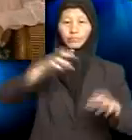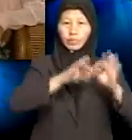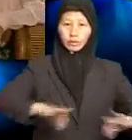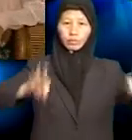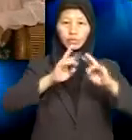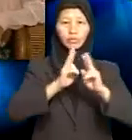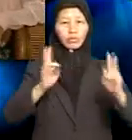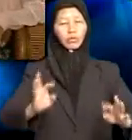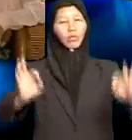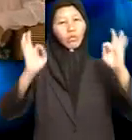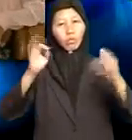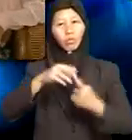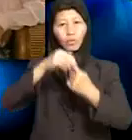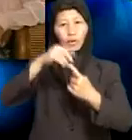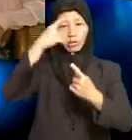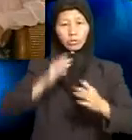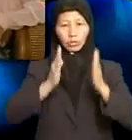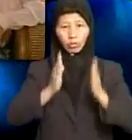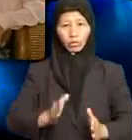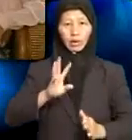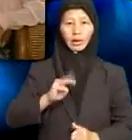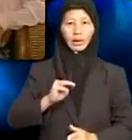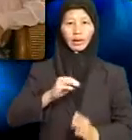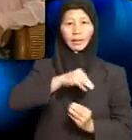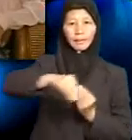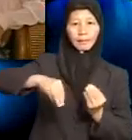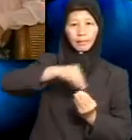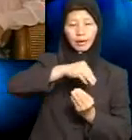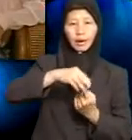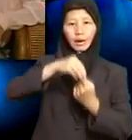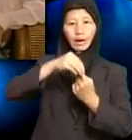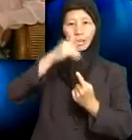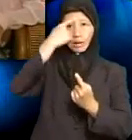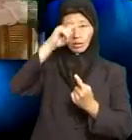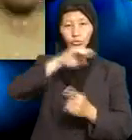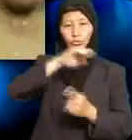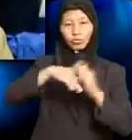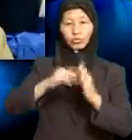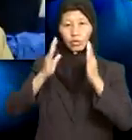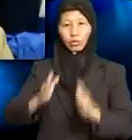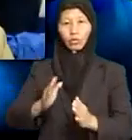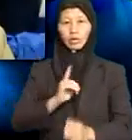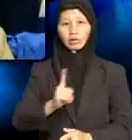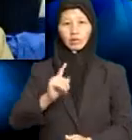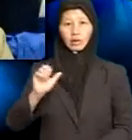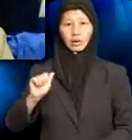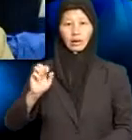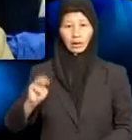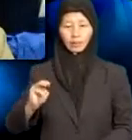paling menakjubkan bagi penduduk kota Mekah khasnya dan seluruh umat Islam amnya. Ibadat